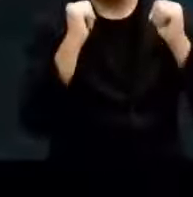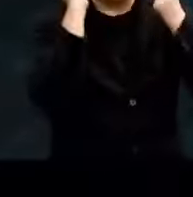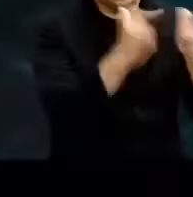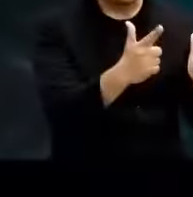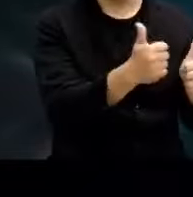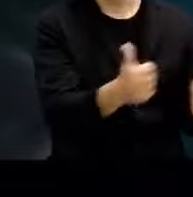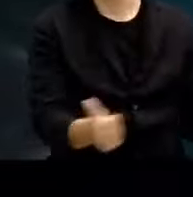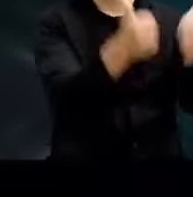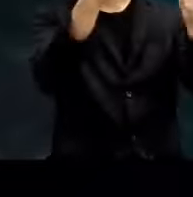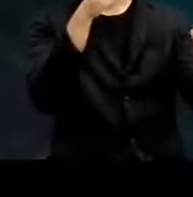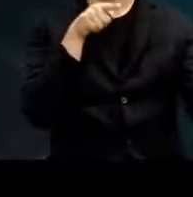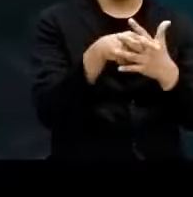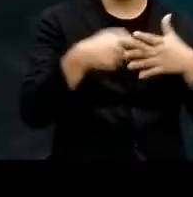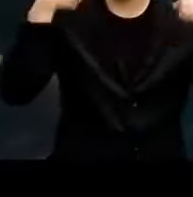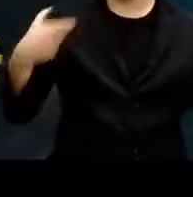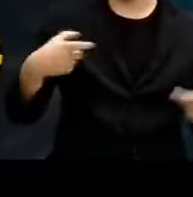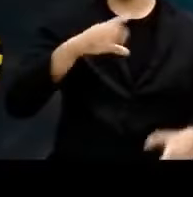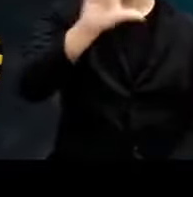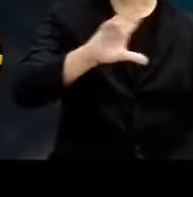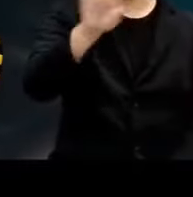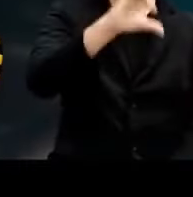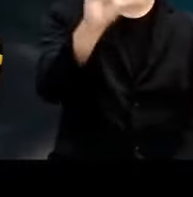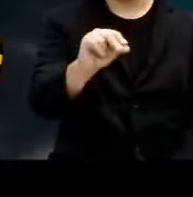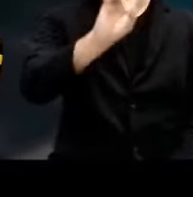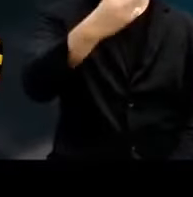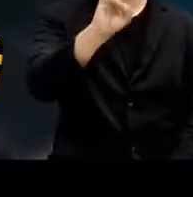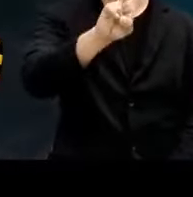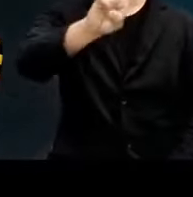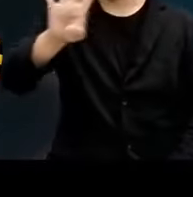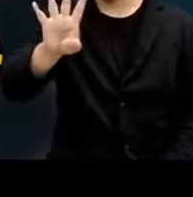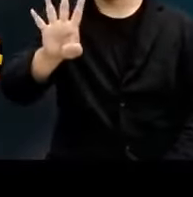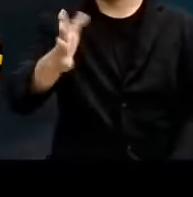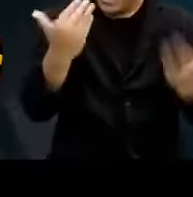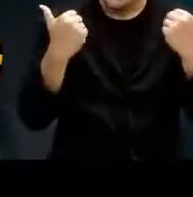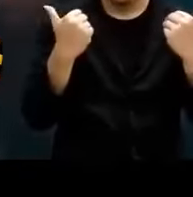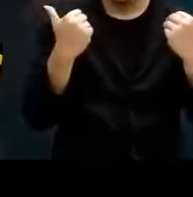Daftar dan sukseskan Pilgub Jabar 2024.